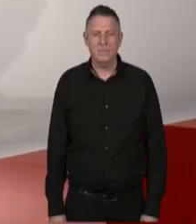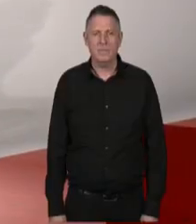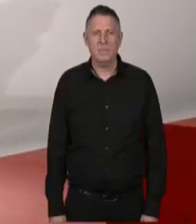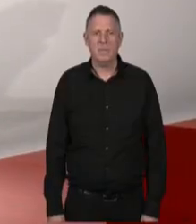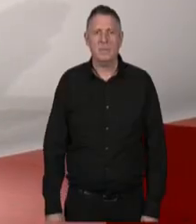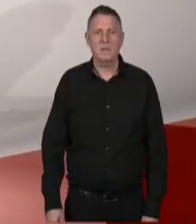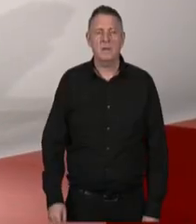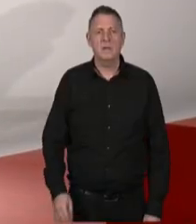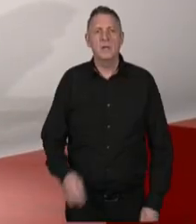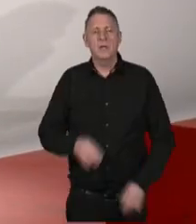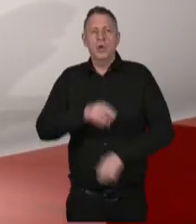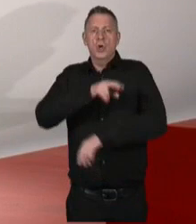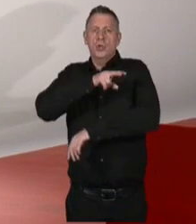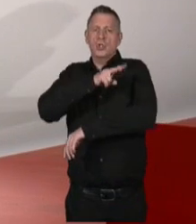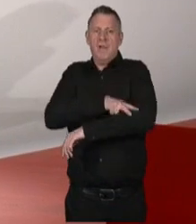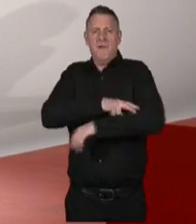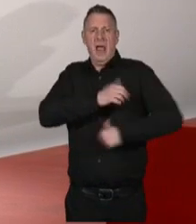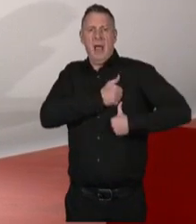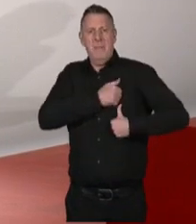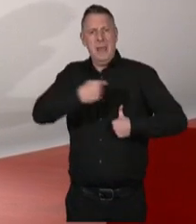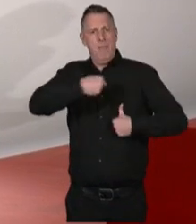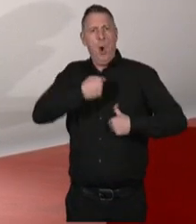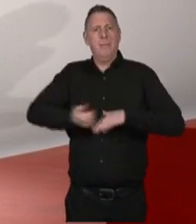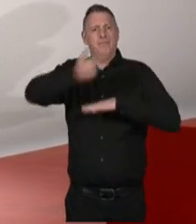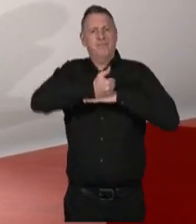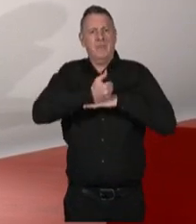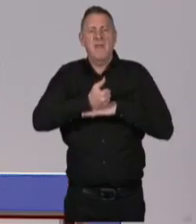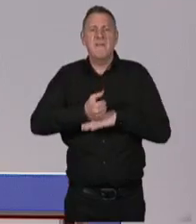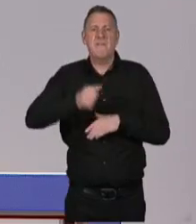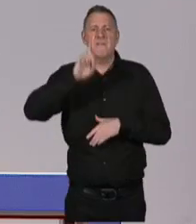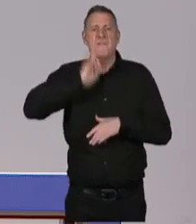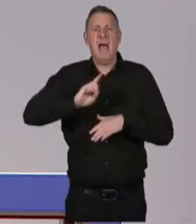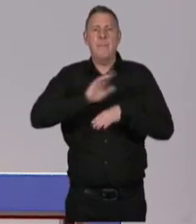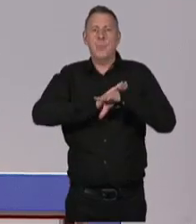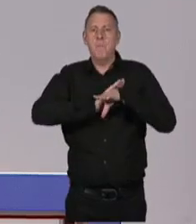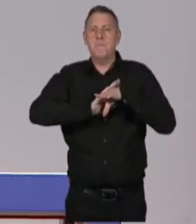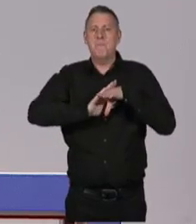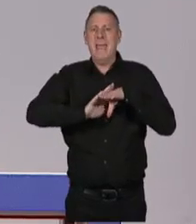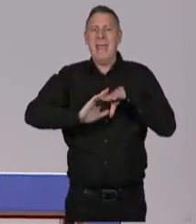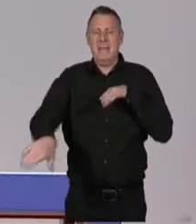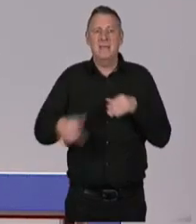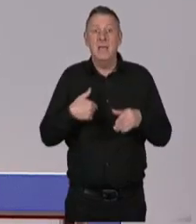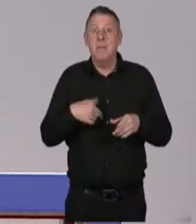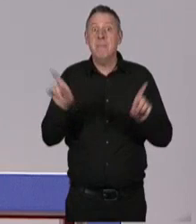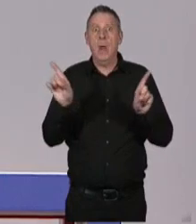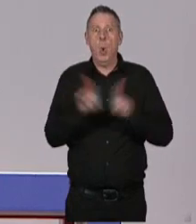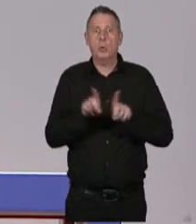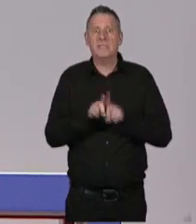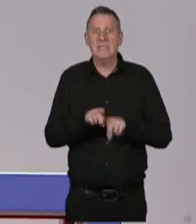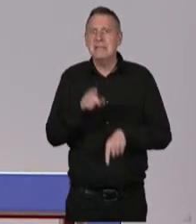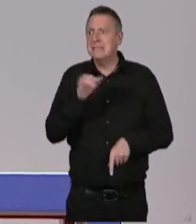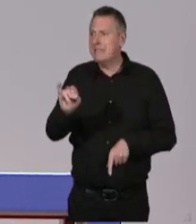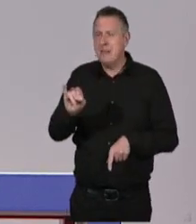Chef des armées, je serai une femme de paix. Mais je saurai être chef de guerre si